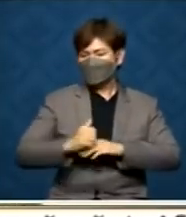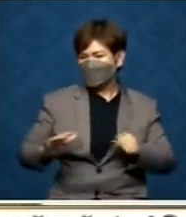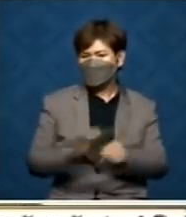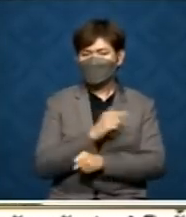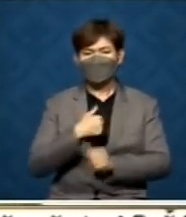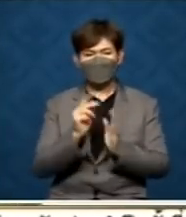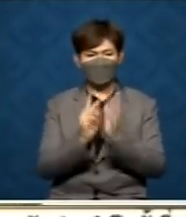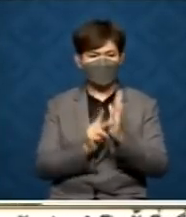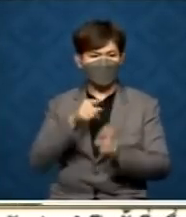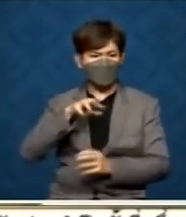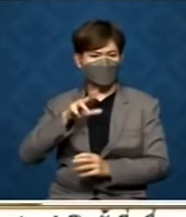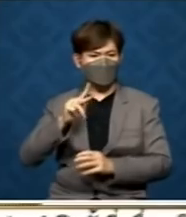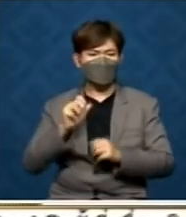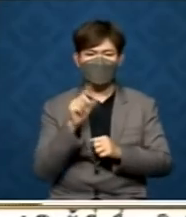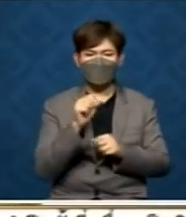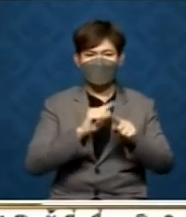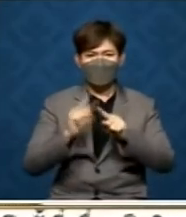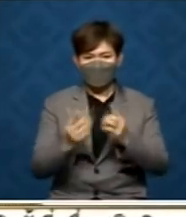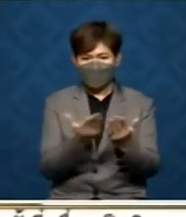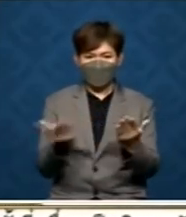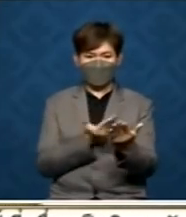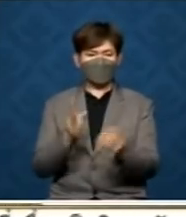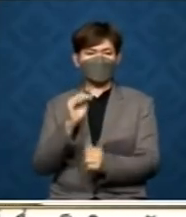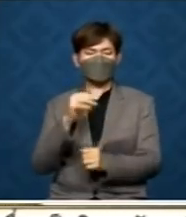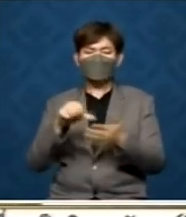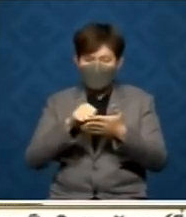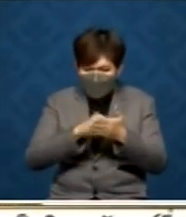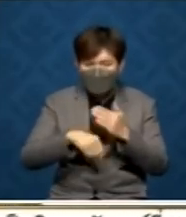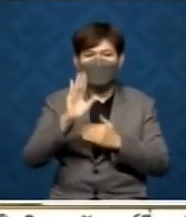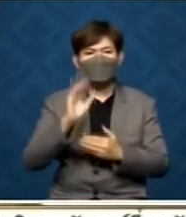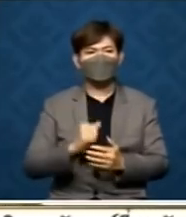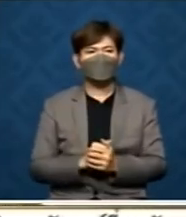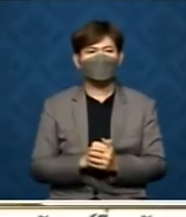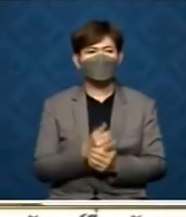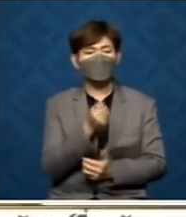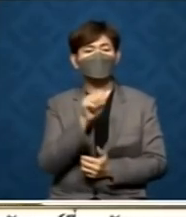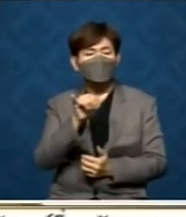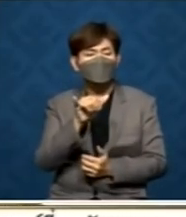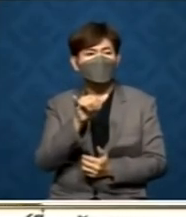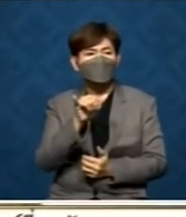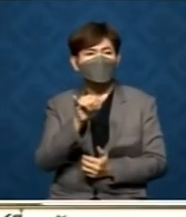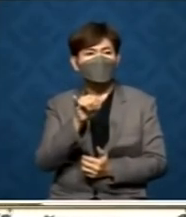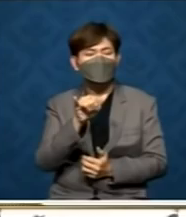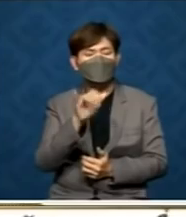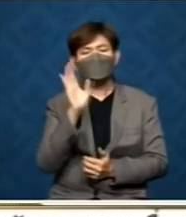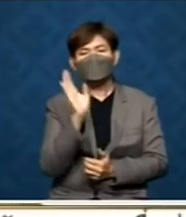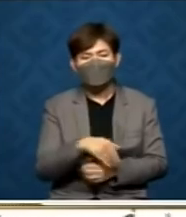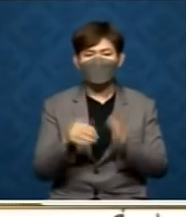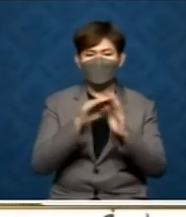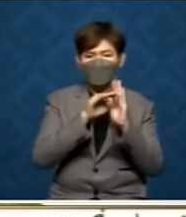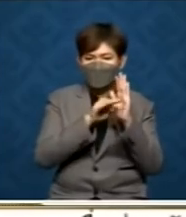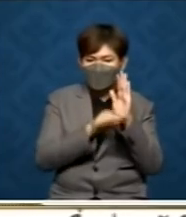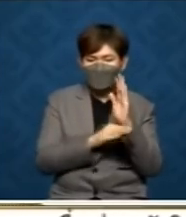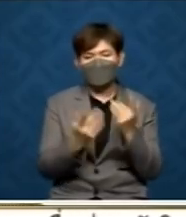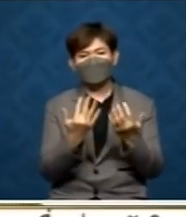พรกฉุกเฉินอยู่ในมือลั่นอีกตั้ง 40ฉบับก็แก้มันดิอยโอ๊ยขั้นตอนก็